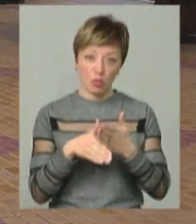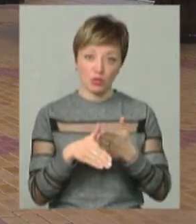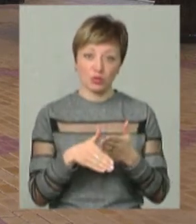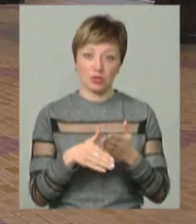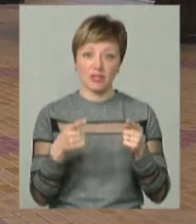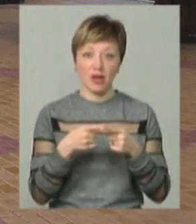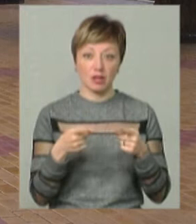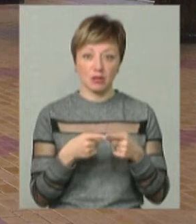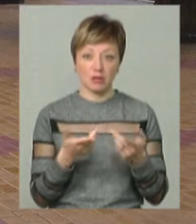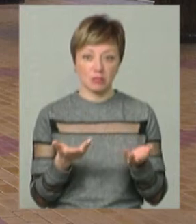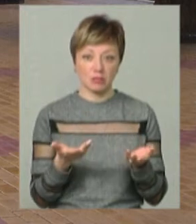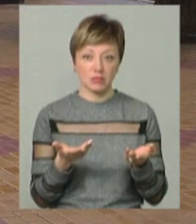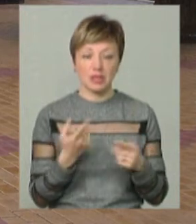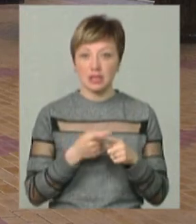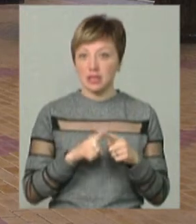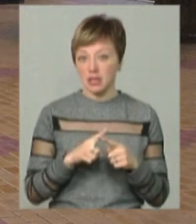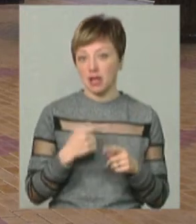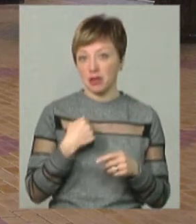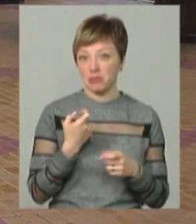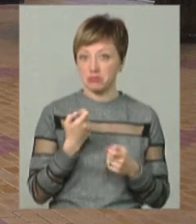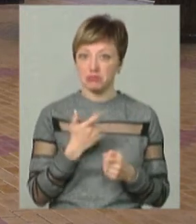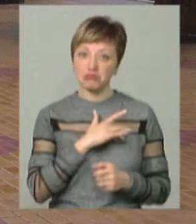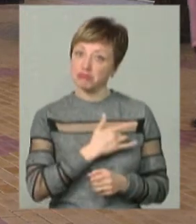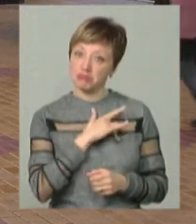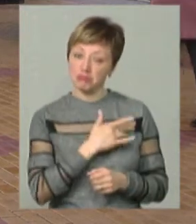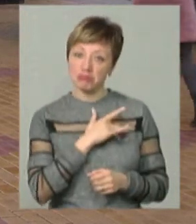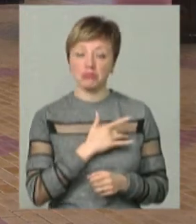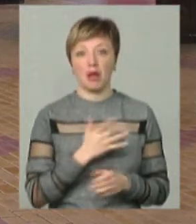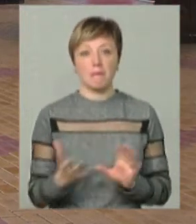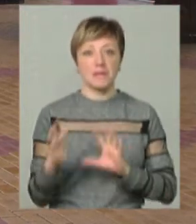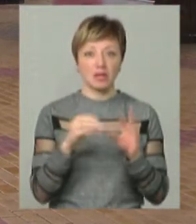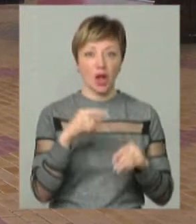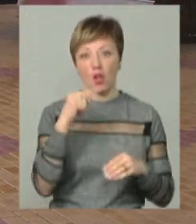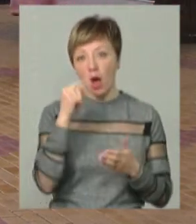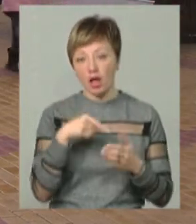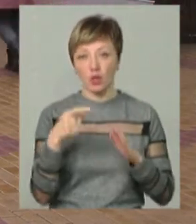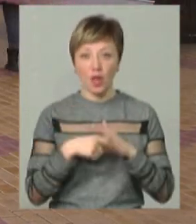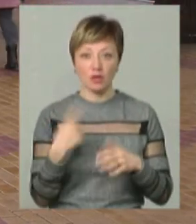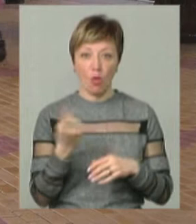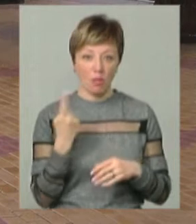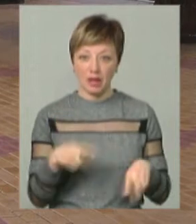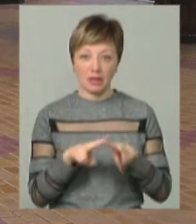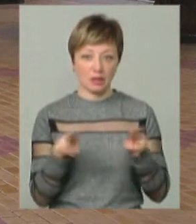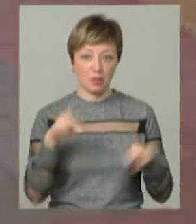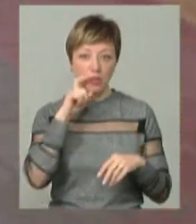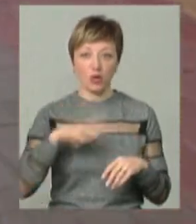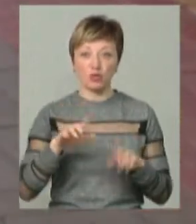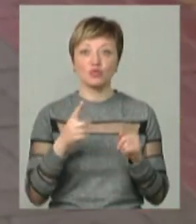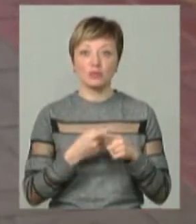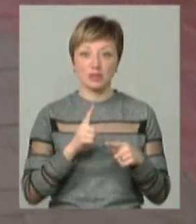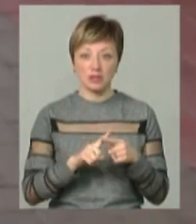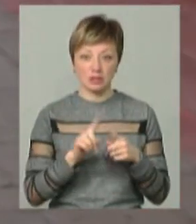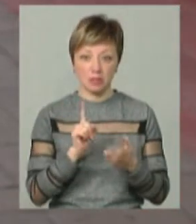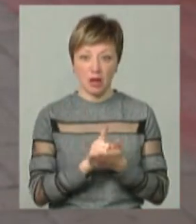їм з квартирою. Ну, це насторожило. Ну, по-перше, переселенці Луганська, Донецька області – це така ж сама Україна, чому це